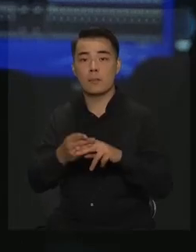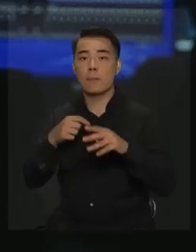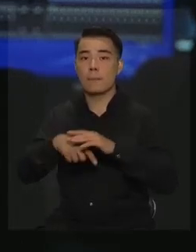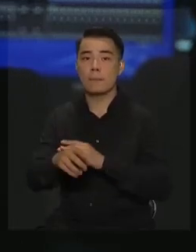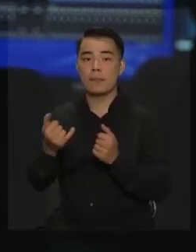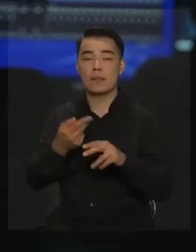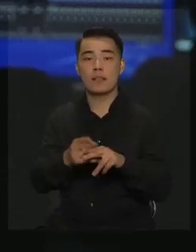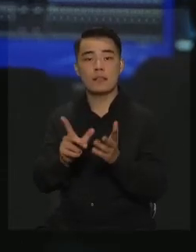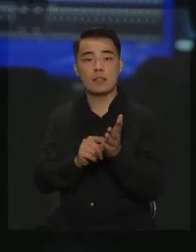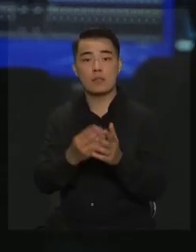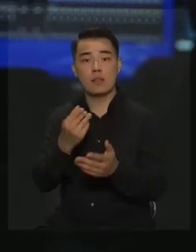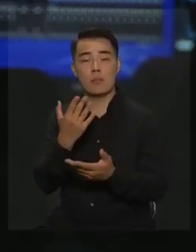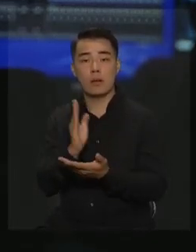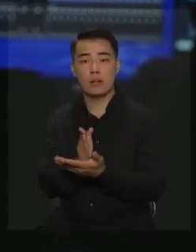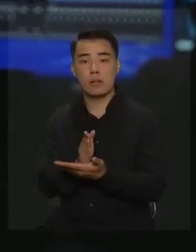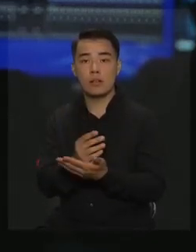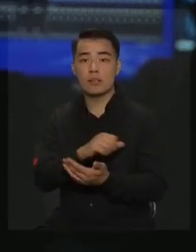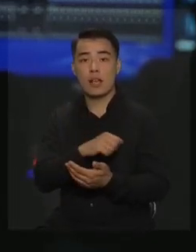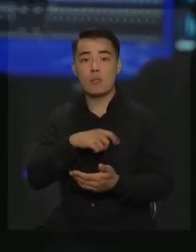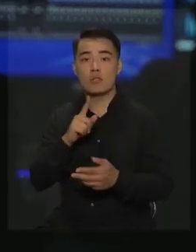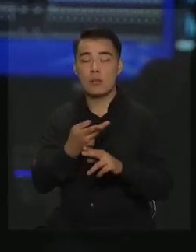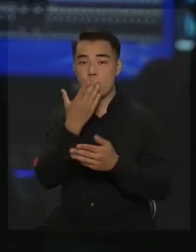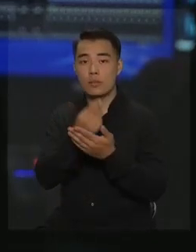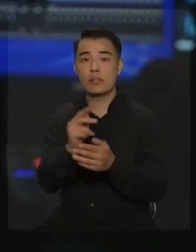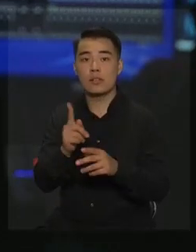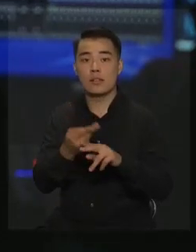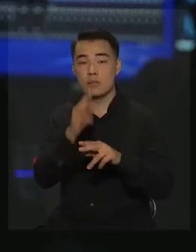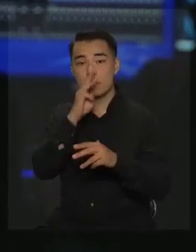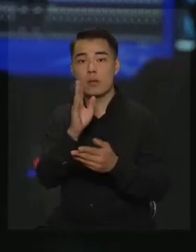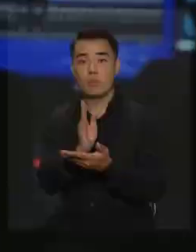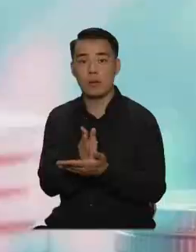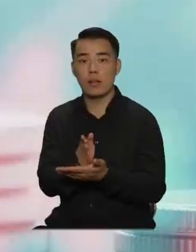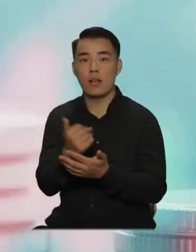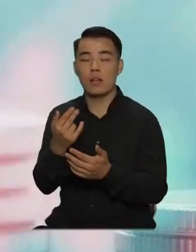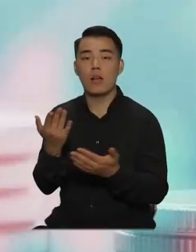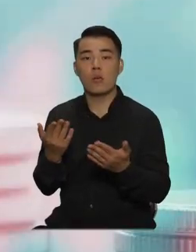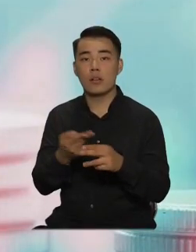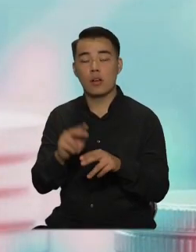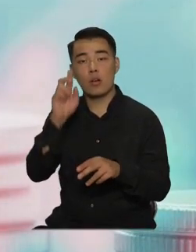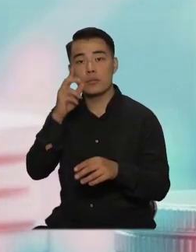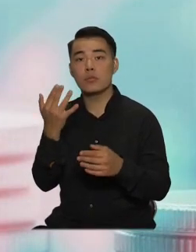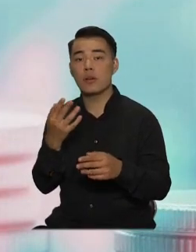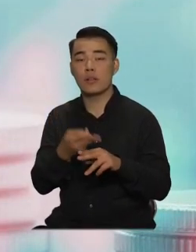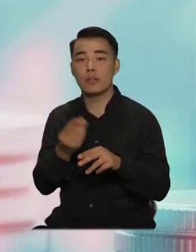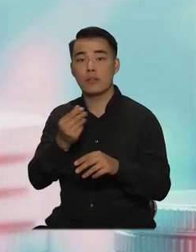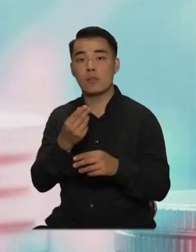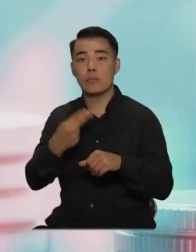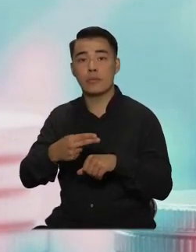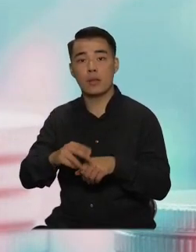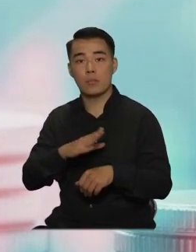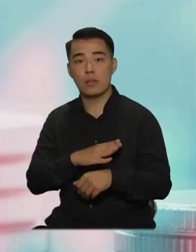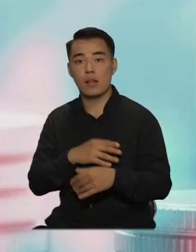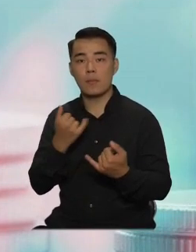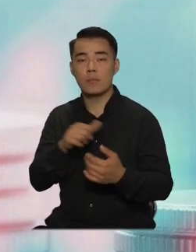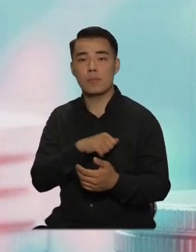жинақтаушы зейнетақы қорының ақшасы, яғни сізбен біздің зейнетақы жарнамыз. Сонымен қай елден қанша соммаға құнды қағаздарды алдық?